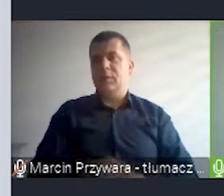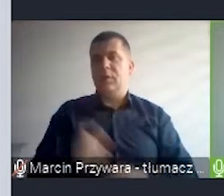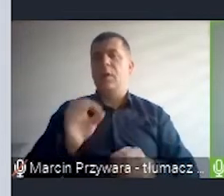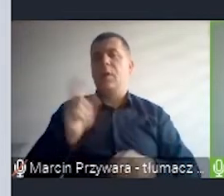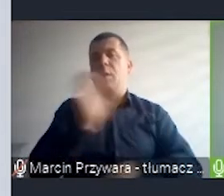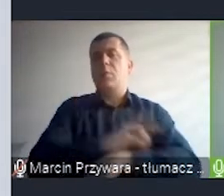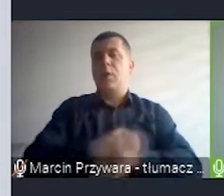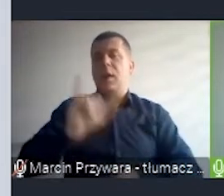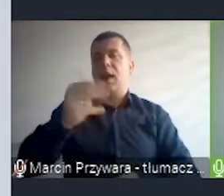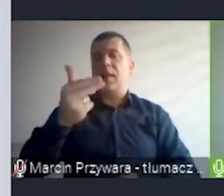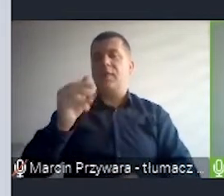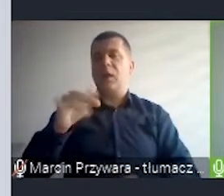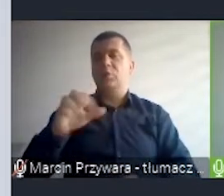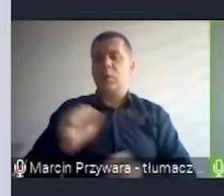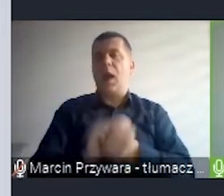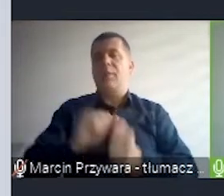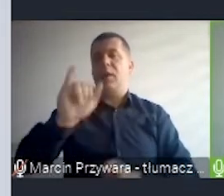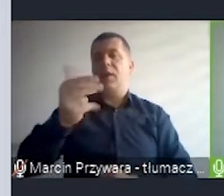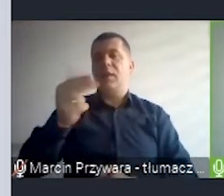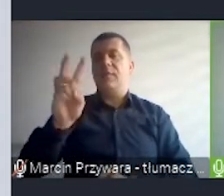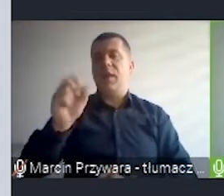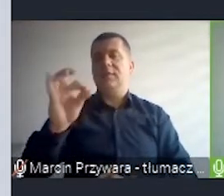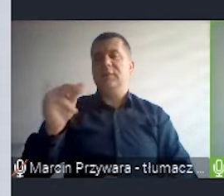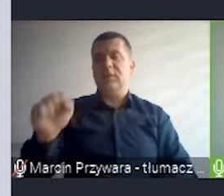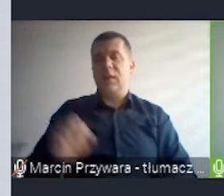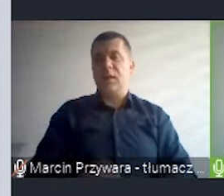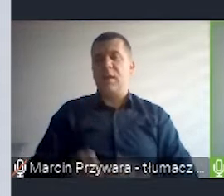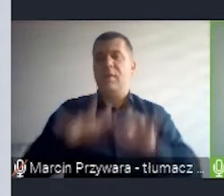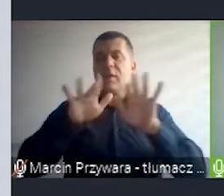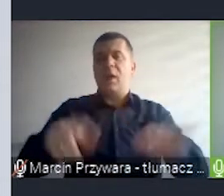projektach infrastrukturalnych i inwestycyjnych, to w